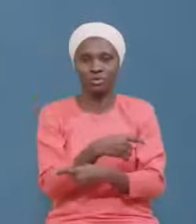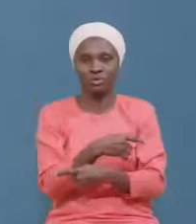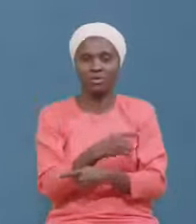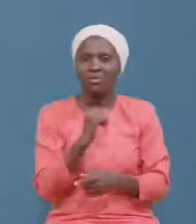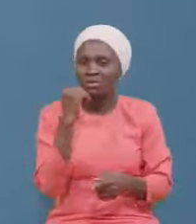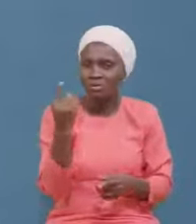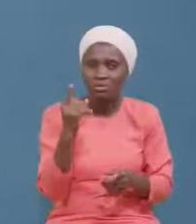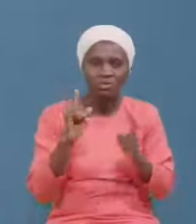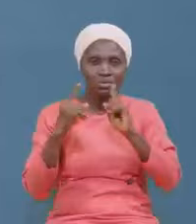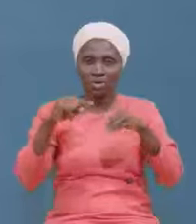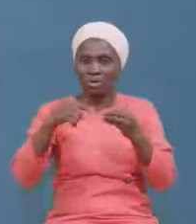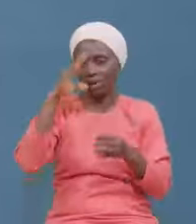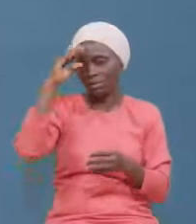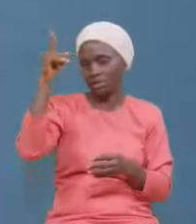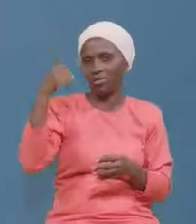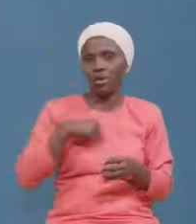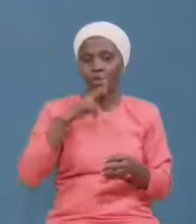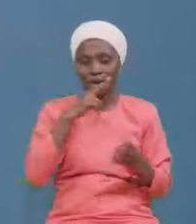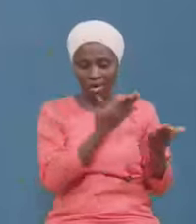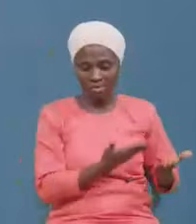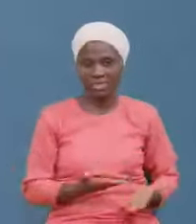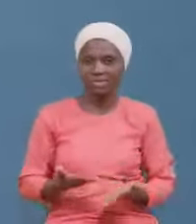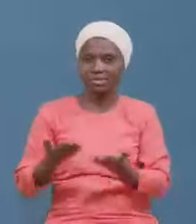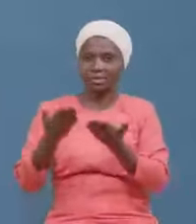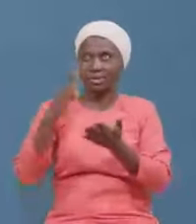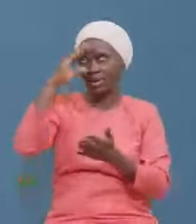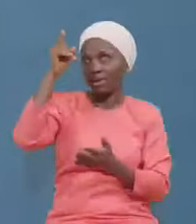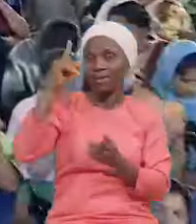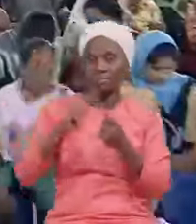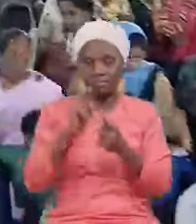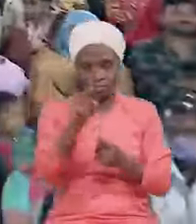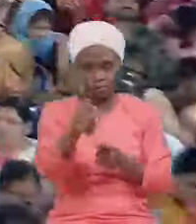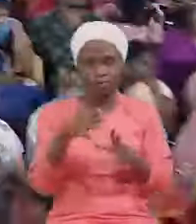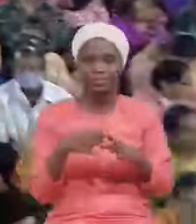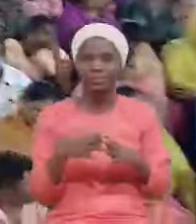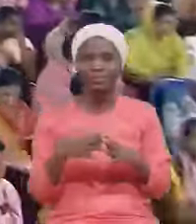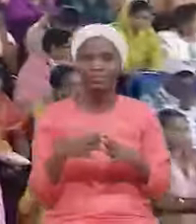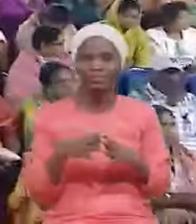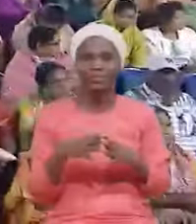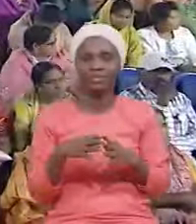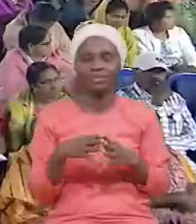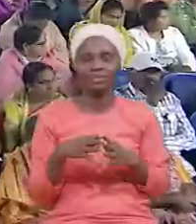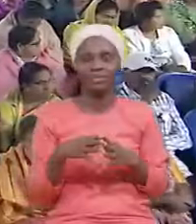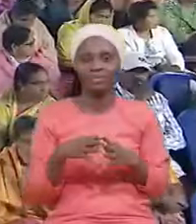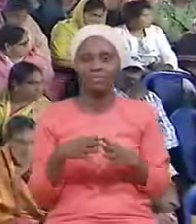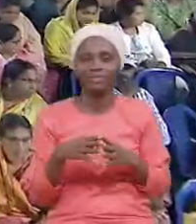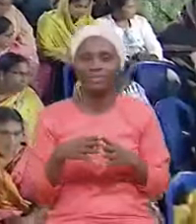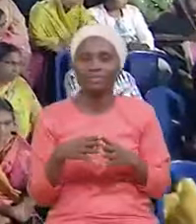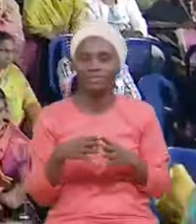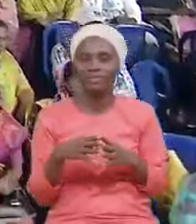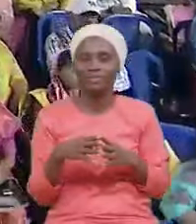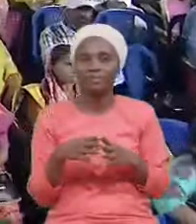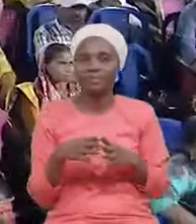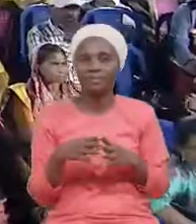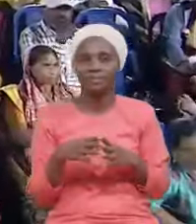talking about him, we're presenting him to you. మనం ఆయన గురించి మాట్లాడుకోవడం మాత్రమే కాదు, ఆయనను మేము